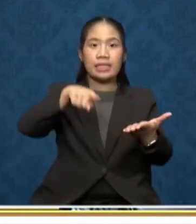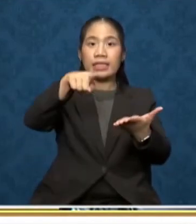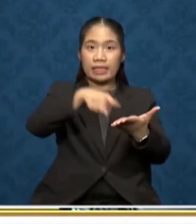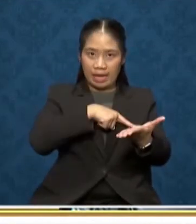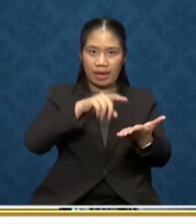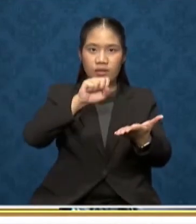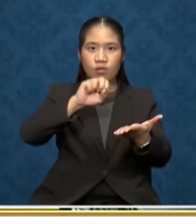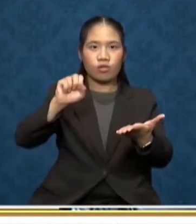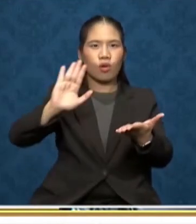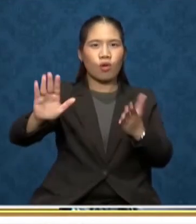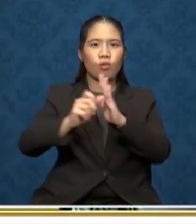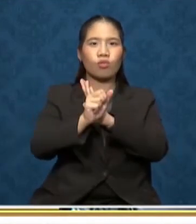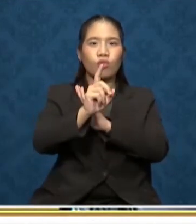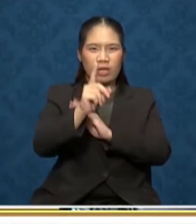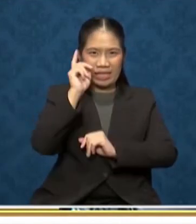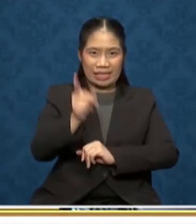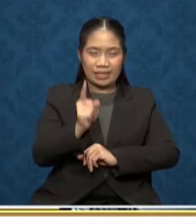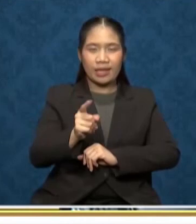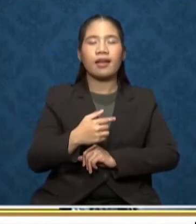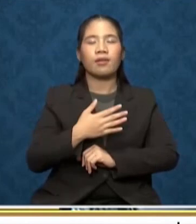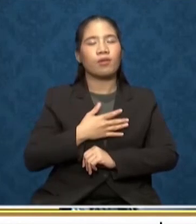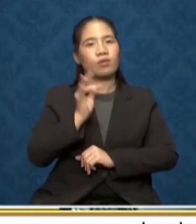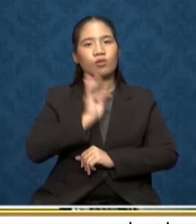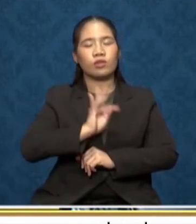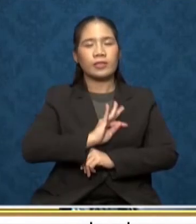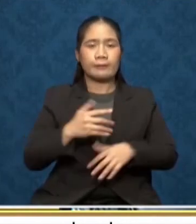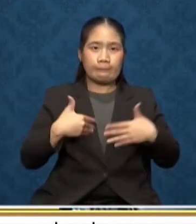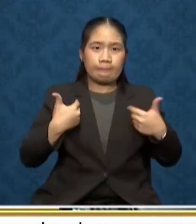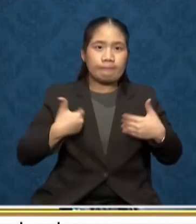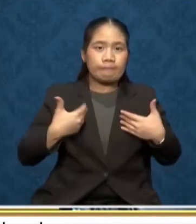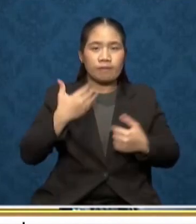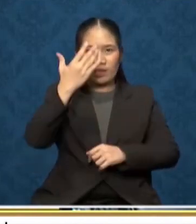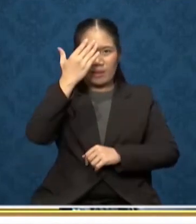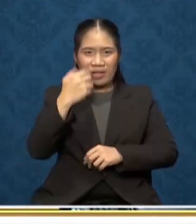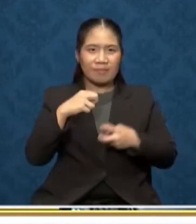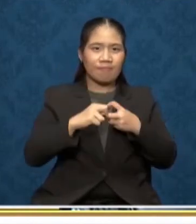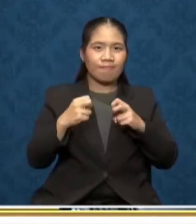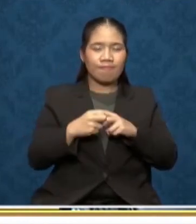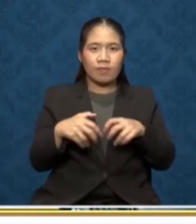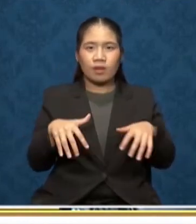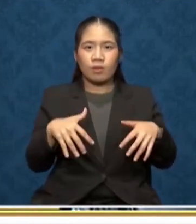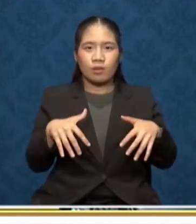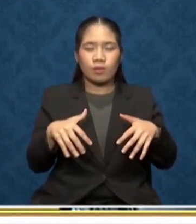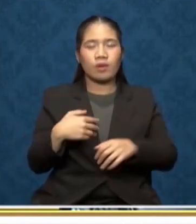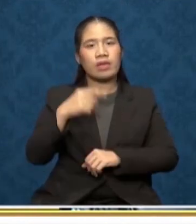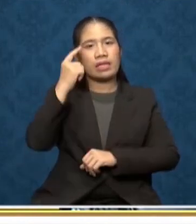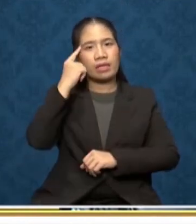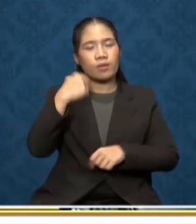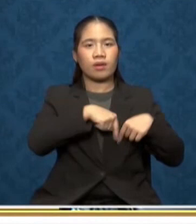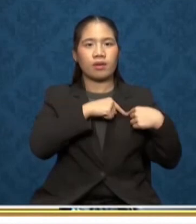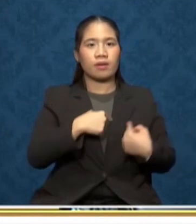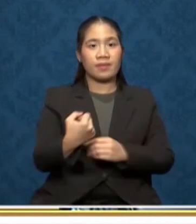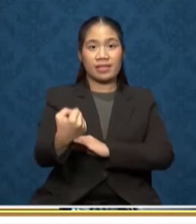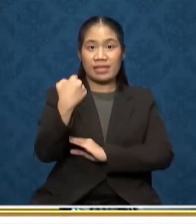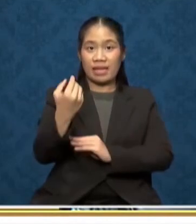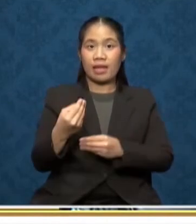องก็เป็นอะไรที่น้องป่าปปรühlมยินดีครั ในสภาวะแบบนี้ยนอยที่สดครั ได้กำลใจจ